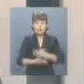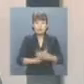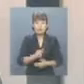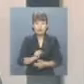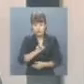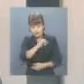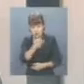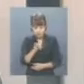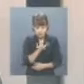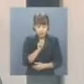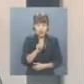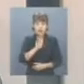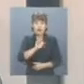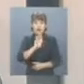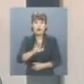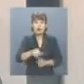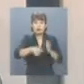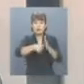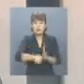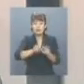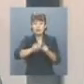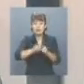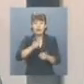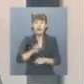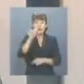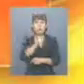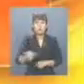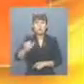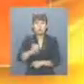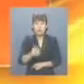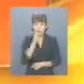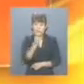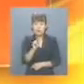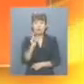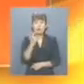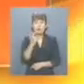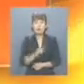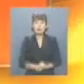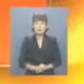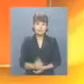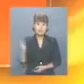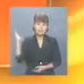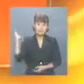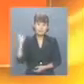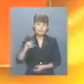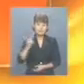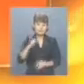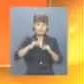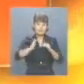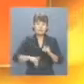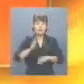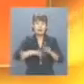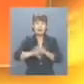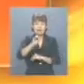ความไม่แน่นอนของหนี้สาธารณะในยุโรปค่ะไปตรวจสอบราคาทองคำล่าสุดกันนะคะทองคำปรับตัวลงมาอีกเกือบ50 ดอลลาร์สหรัฐ